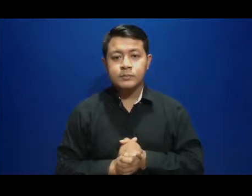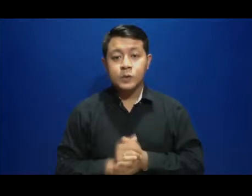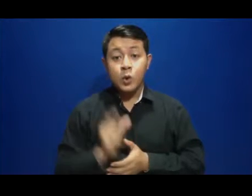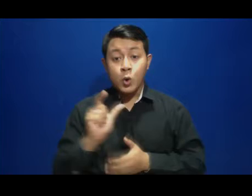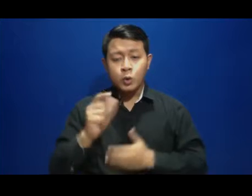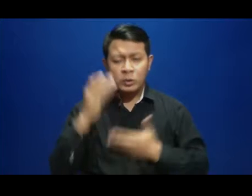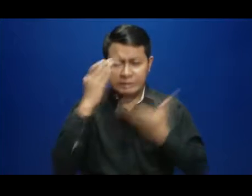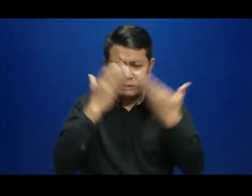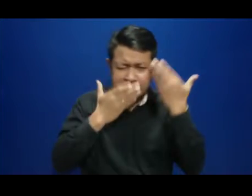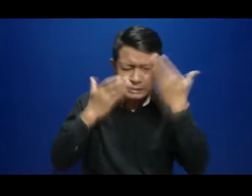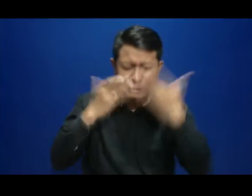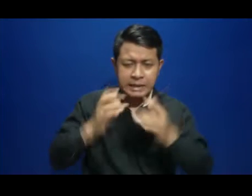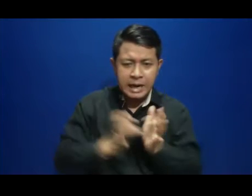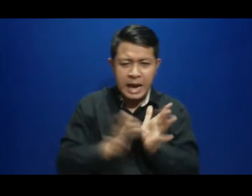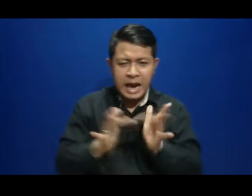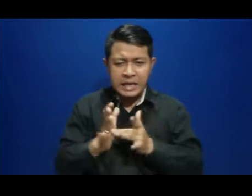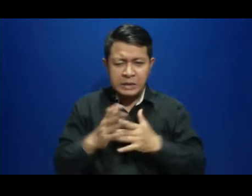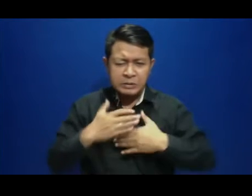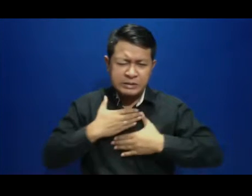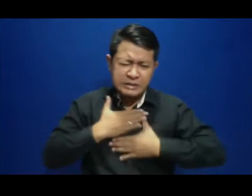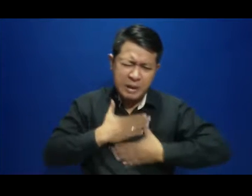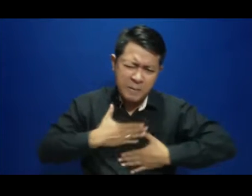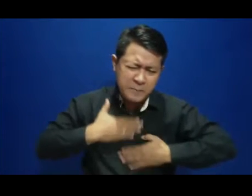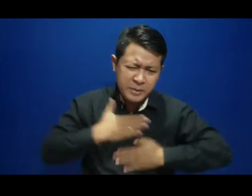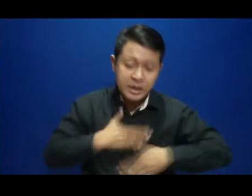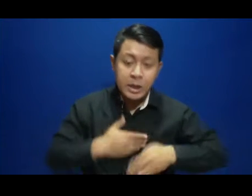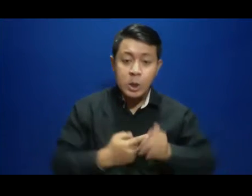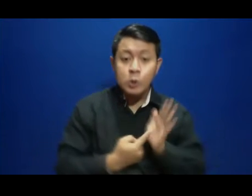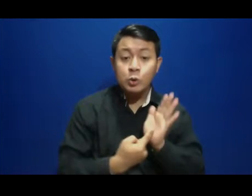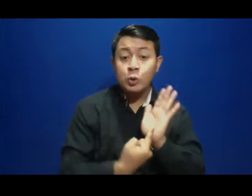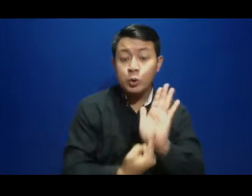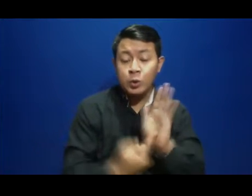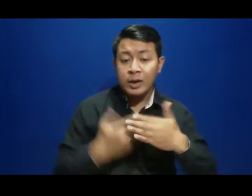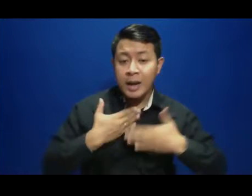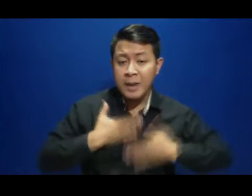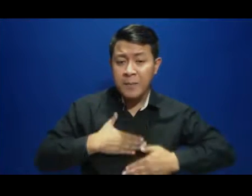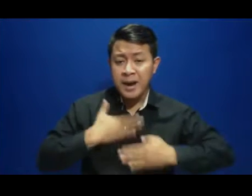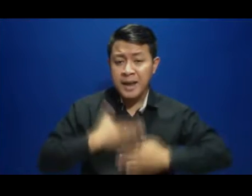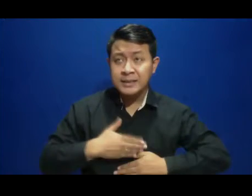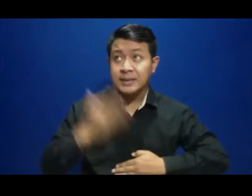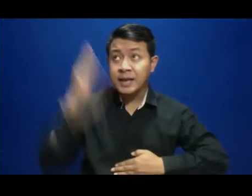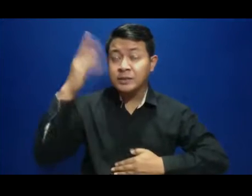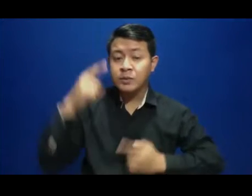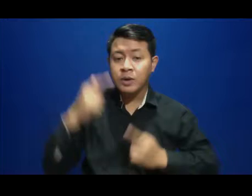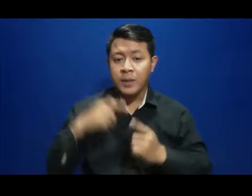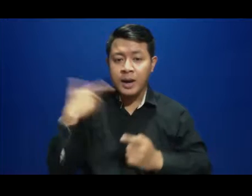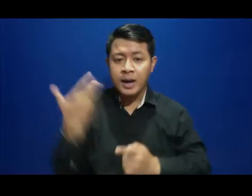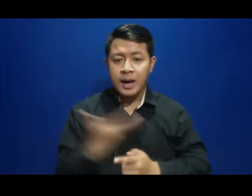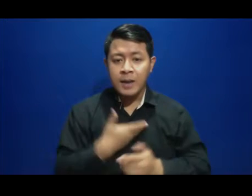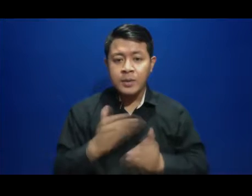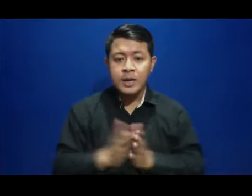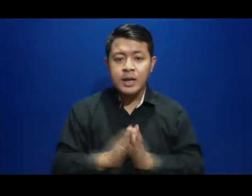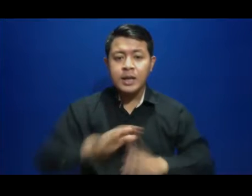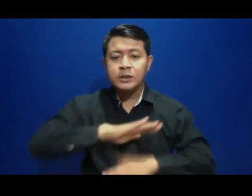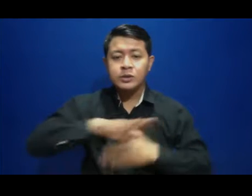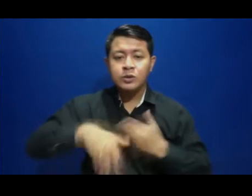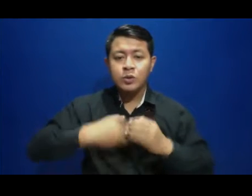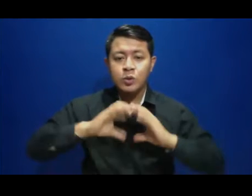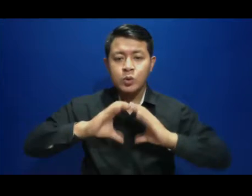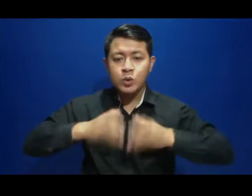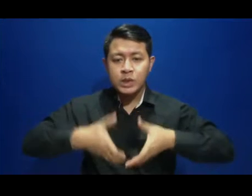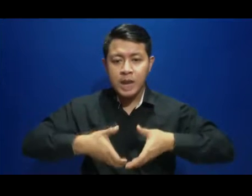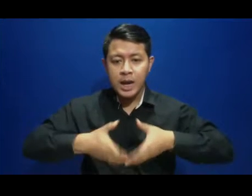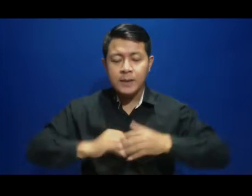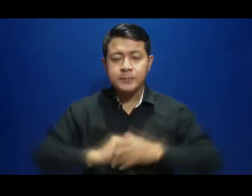Demi sengsara Yesus yang pedih, tunjukkanlah belas kasih-Mu kepada kami dan seluruh dunia.